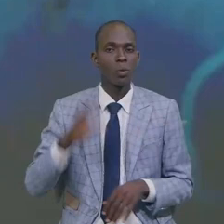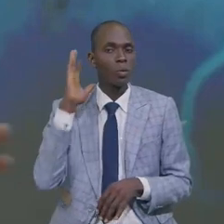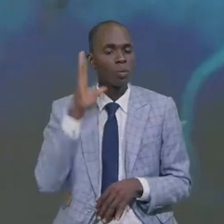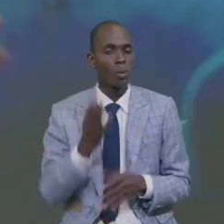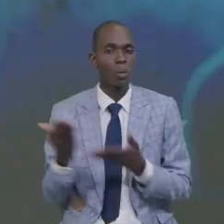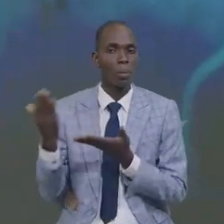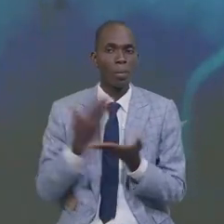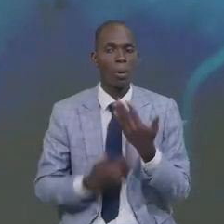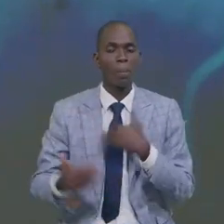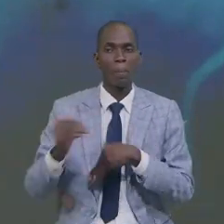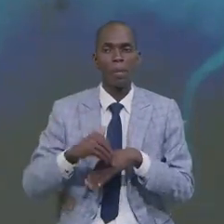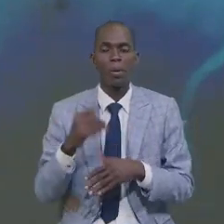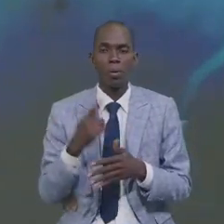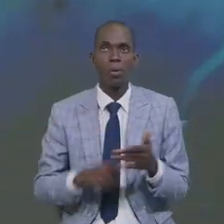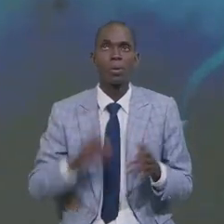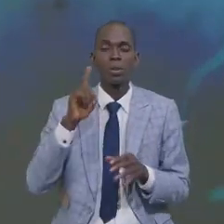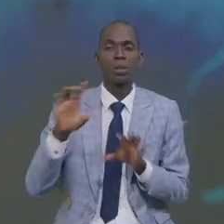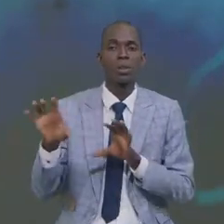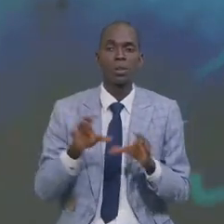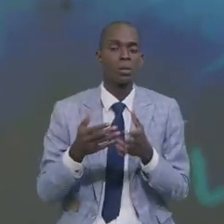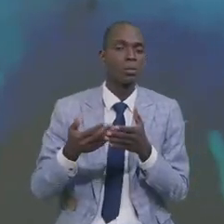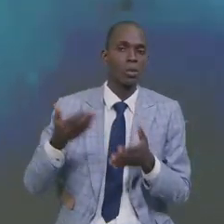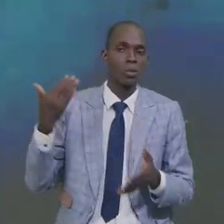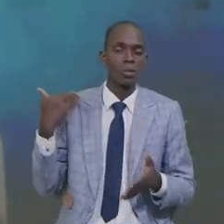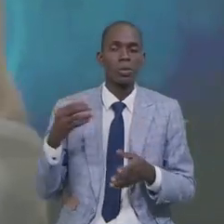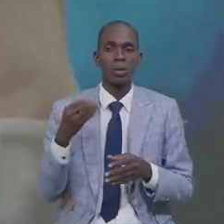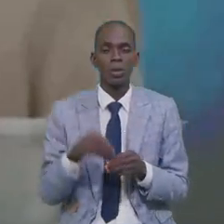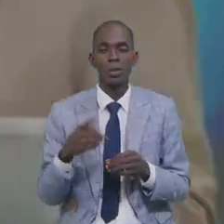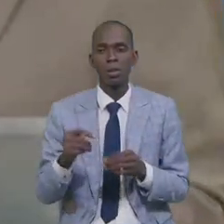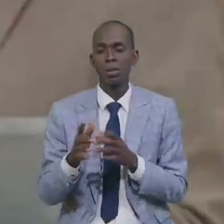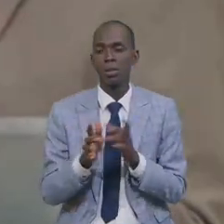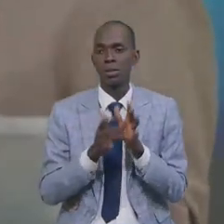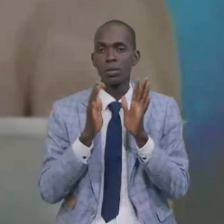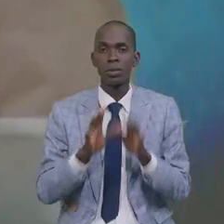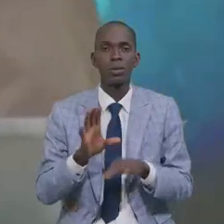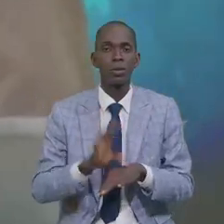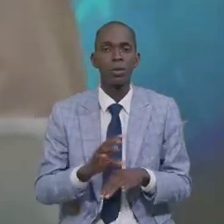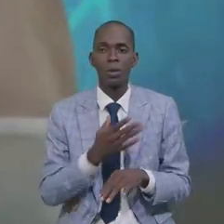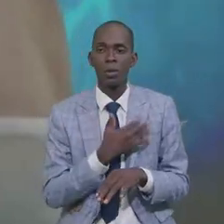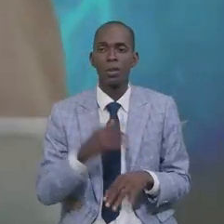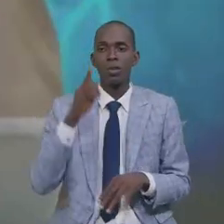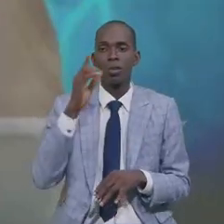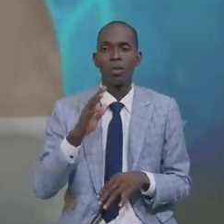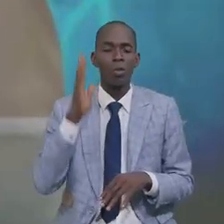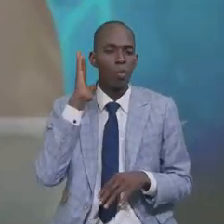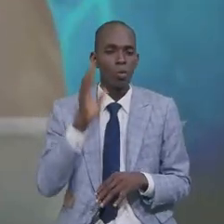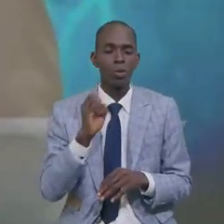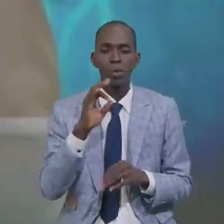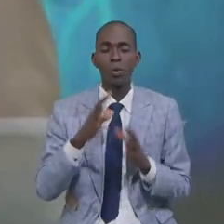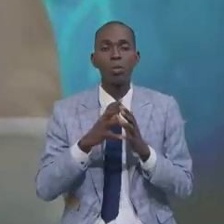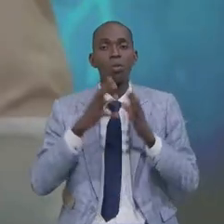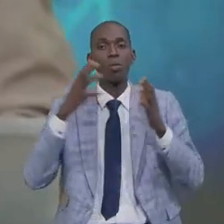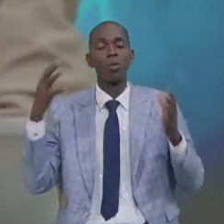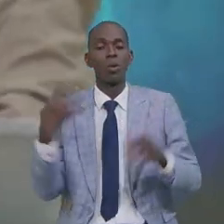va répéter ce qu'il a fait au premier siècle de l'Église chrétienne. Et Dieu va